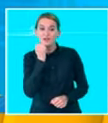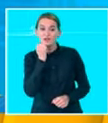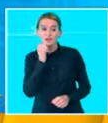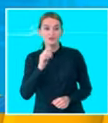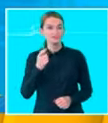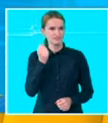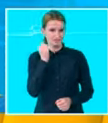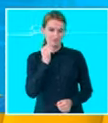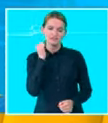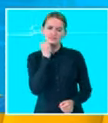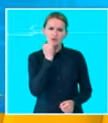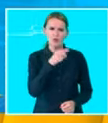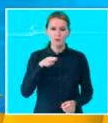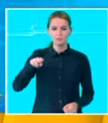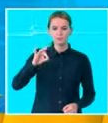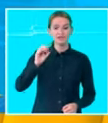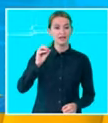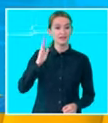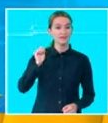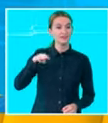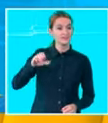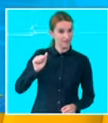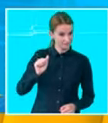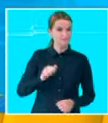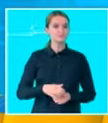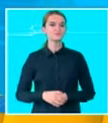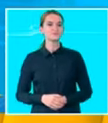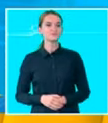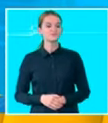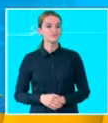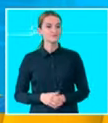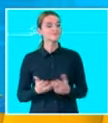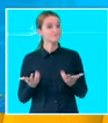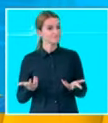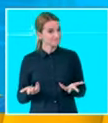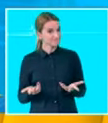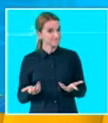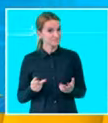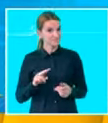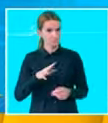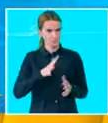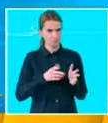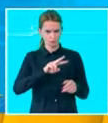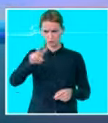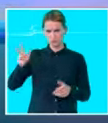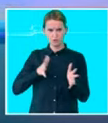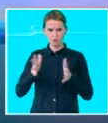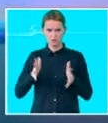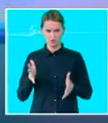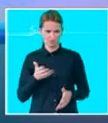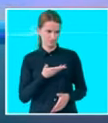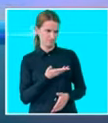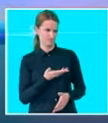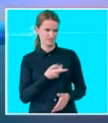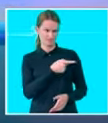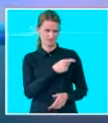се прави. Не може кандидат-президент по Ансунг да влиза и да бере и да показва